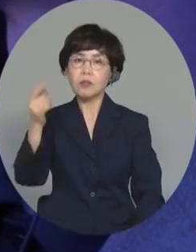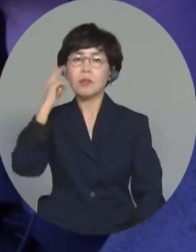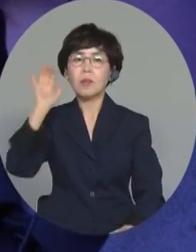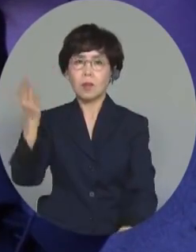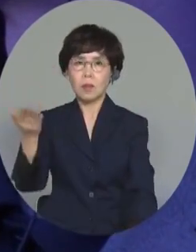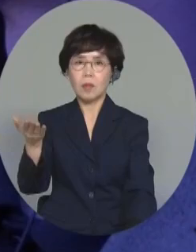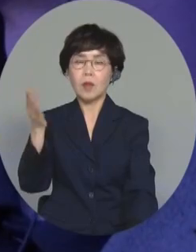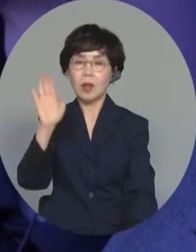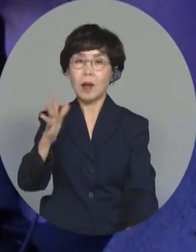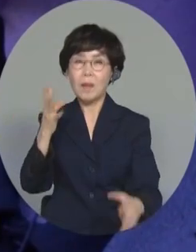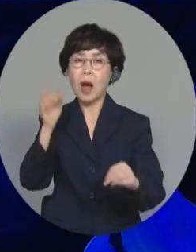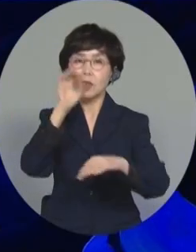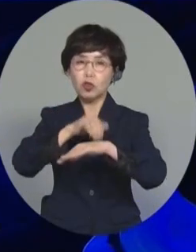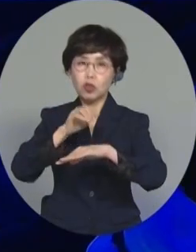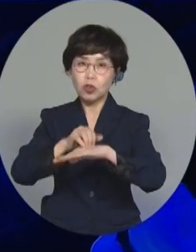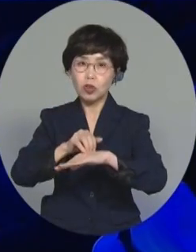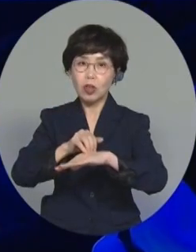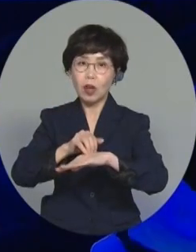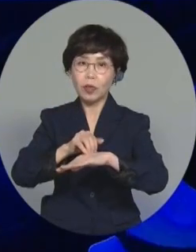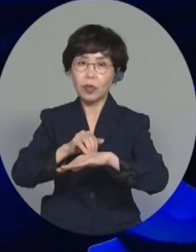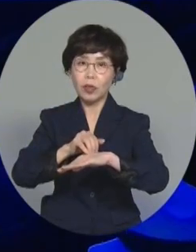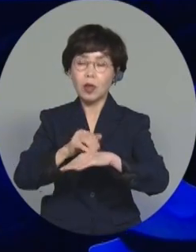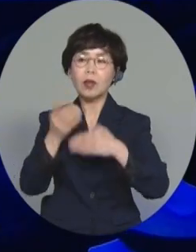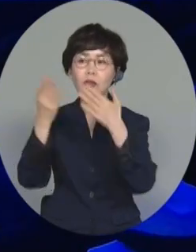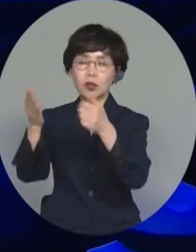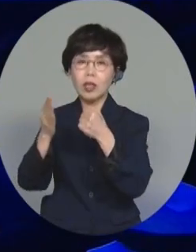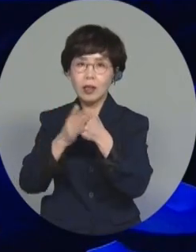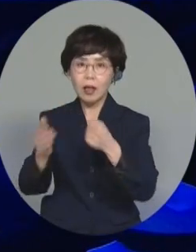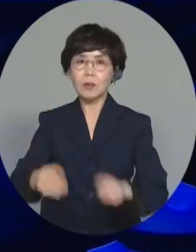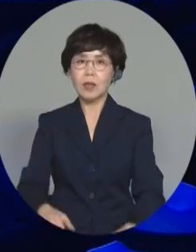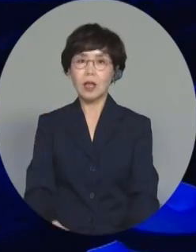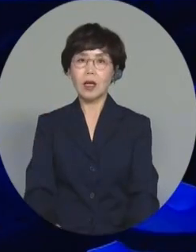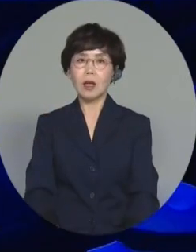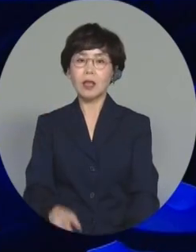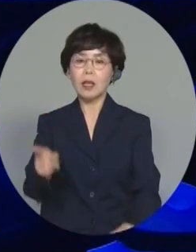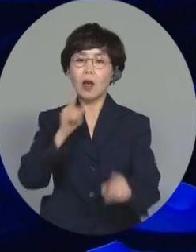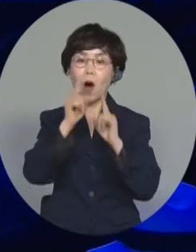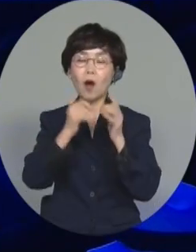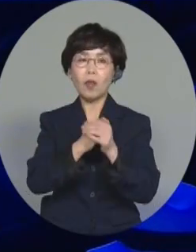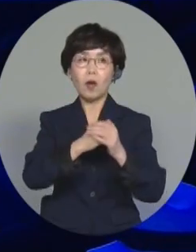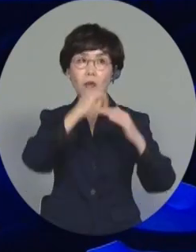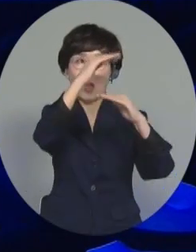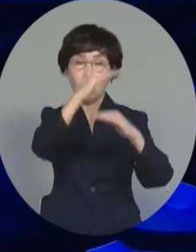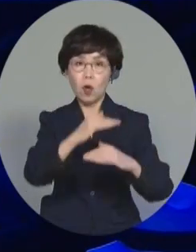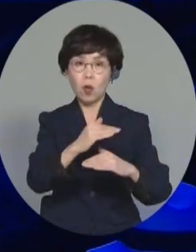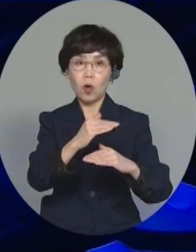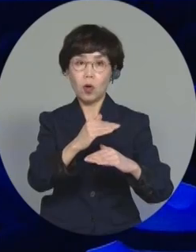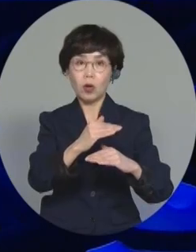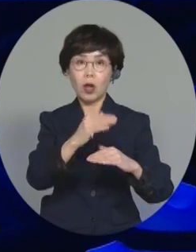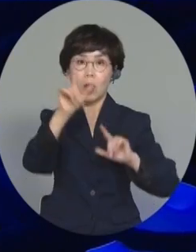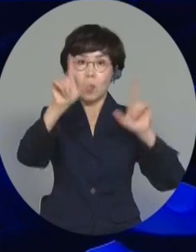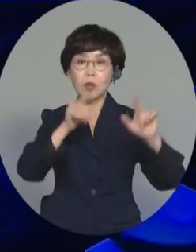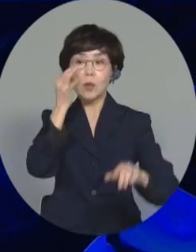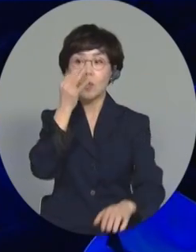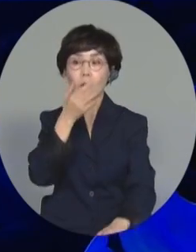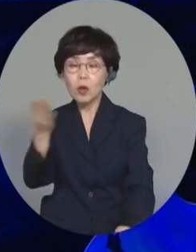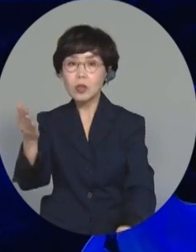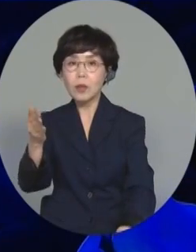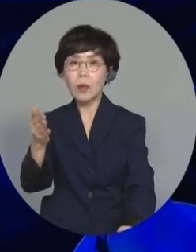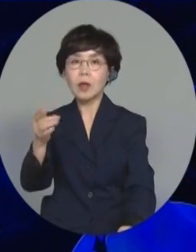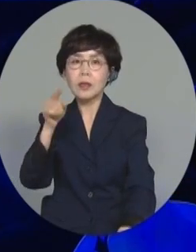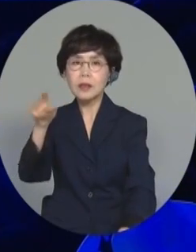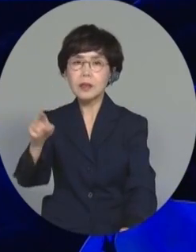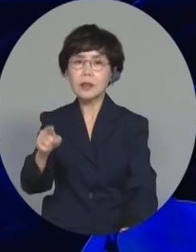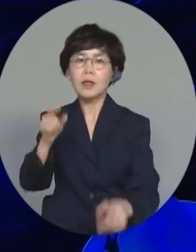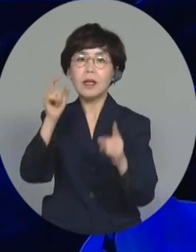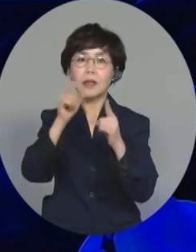하지만 대규모로 훈련을 시킴으로써 이 언어 모델은 그 단어의